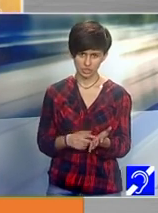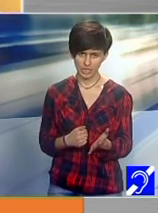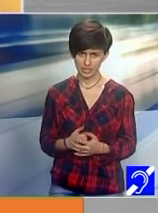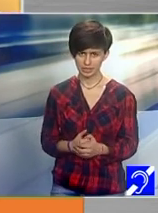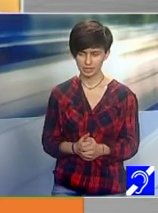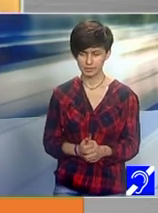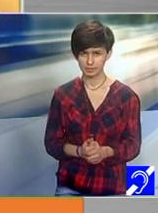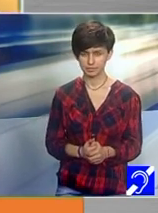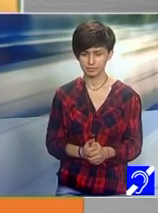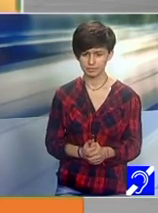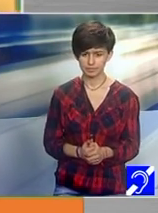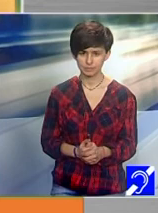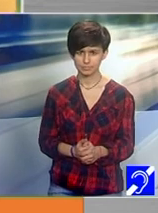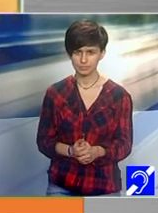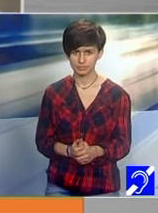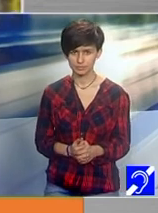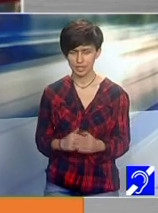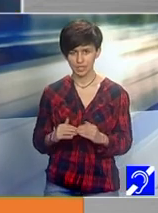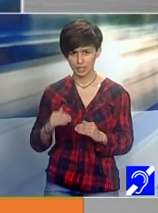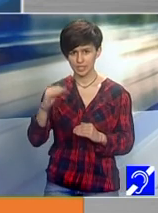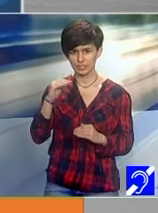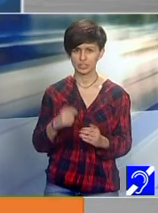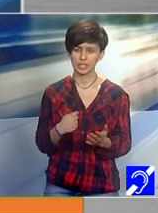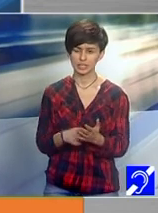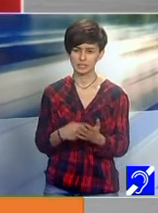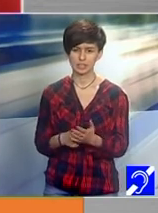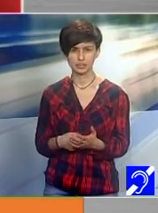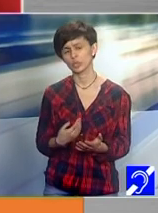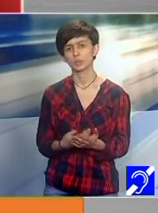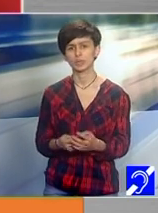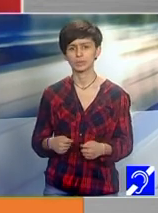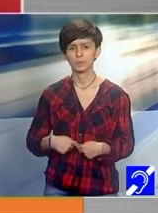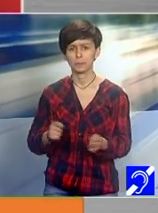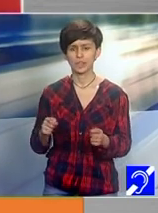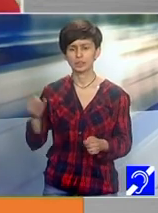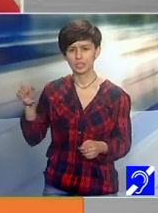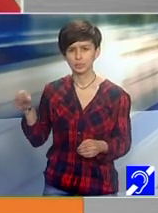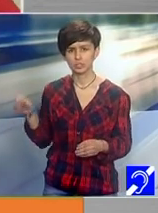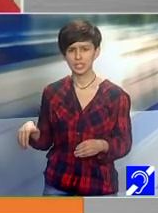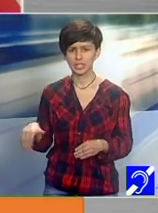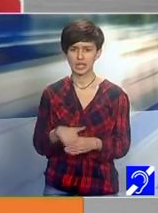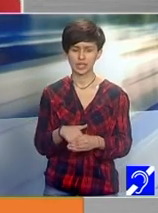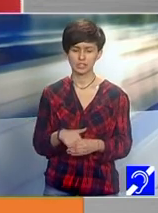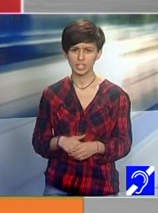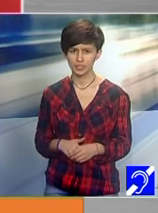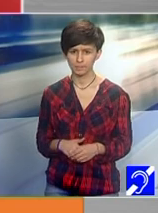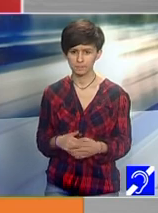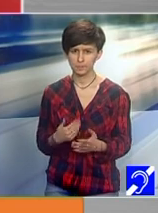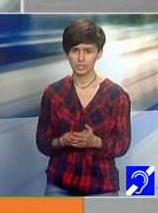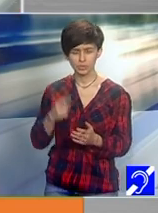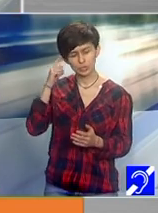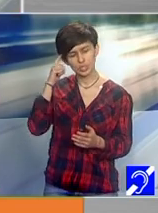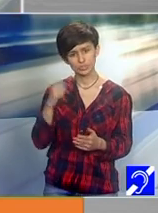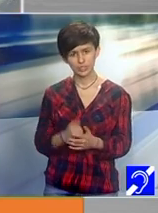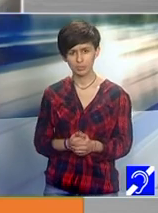știți, creșterea salariilor în sistemul de sănătate pentru întreg personalul angajat. Deoarece știm foarte bine